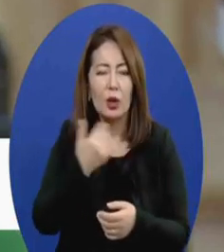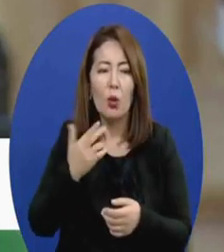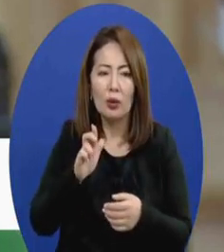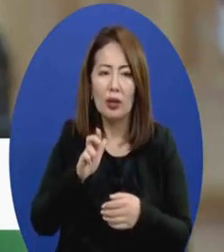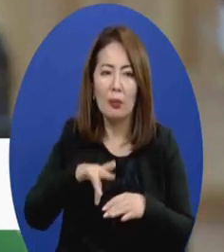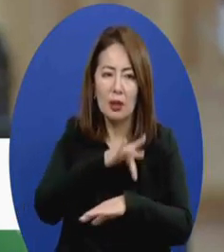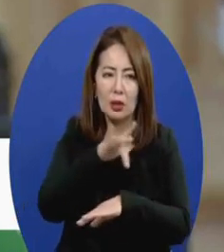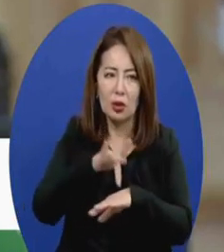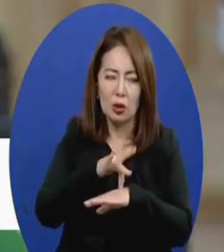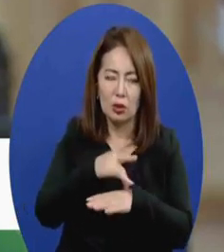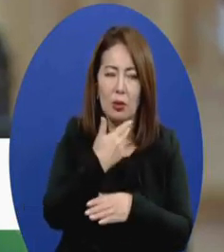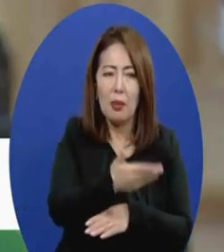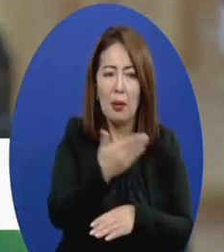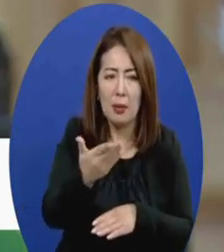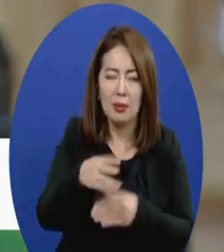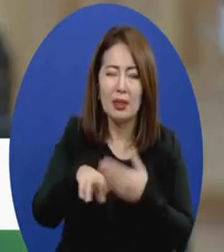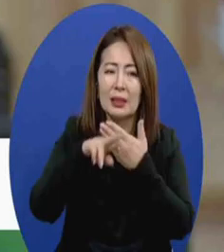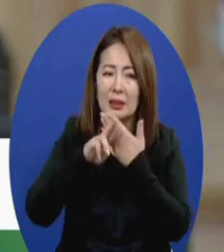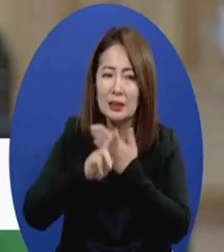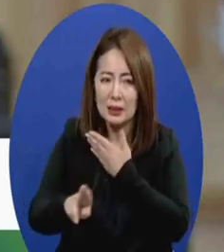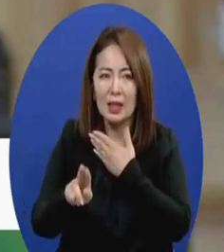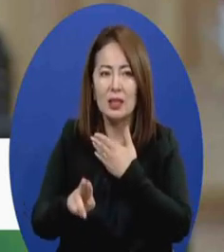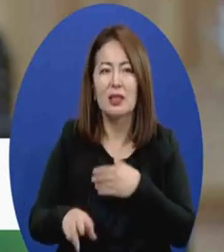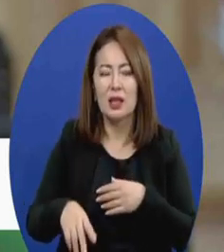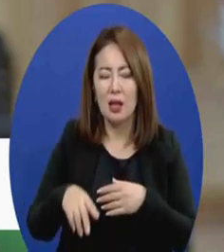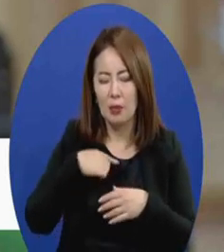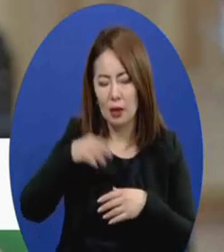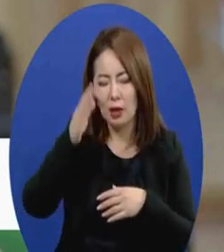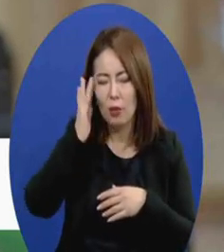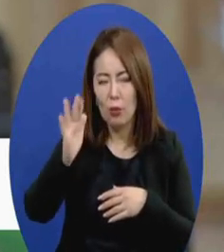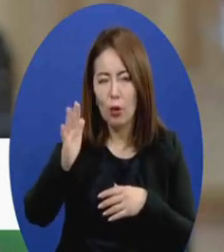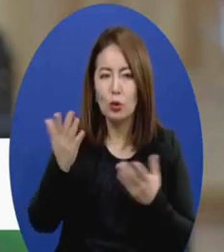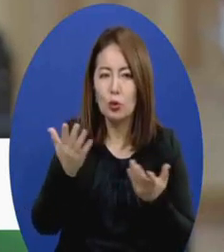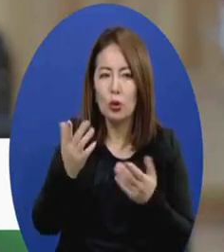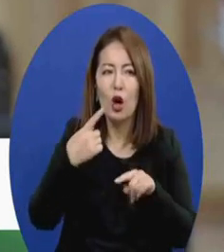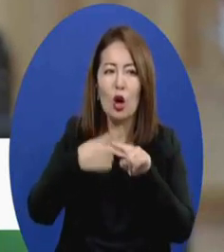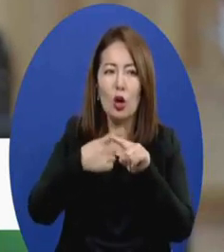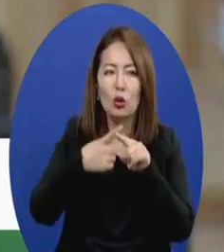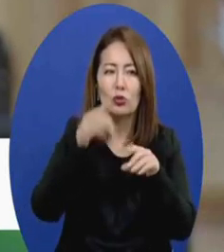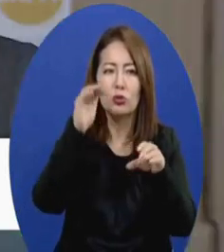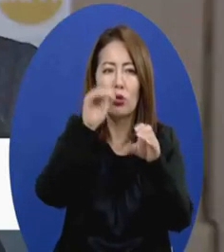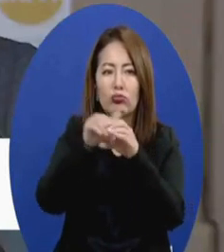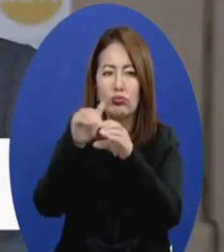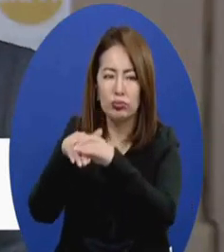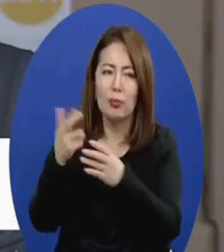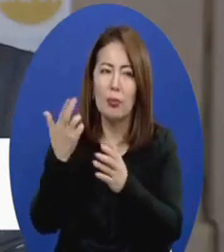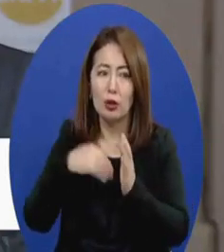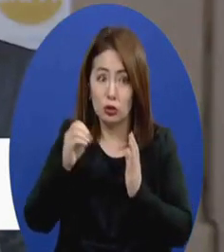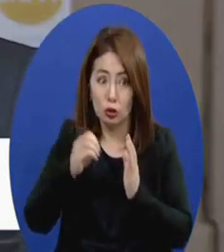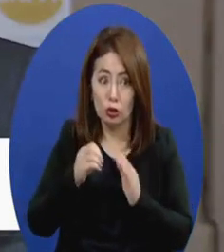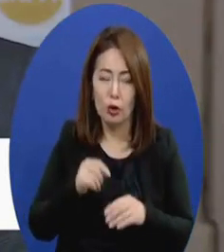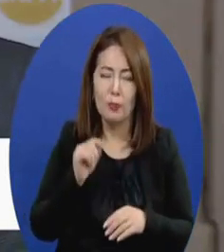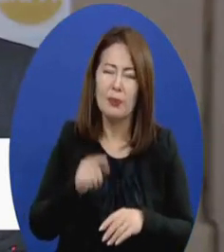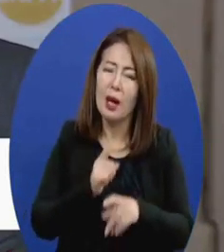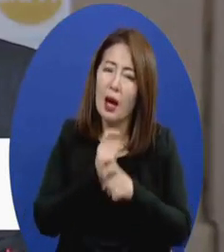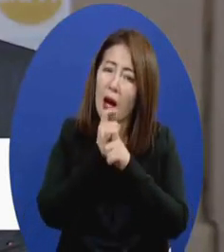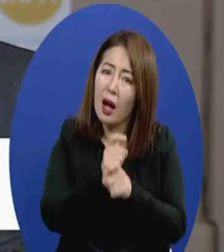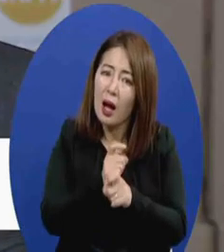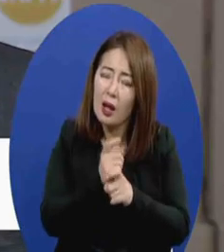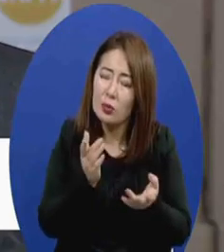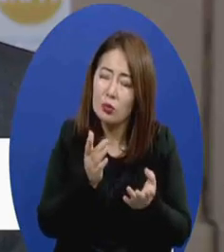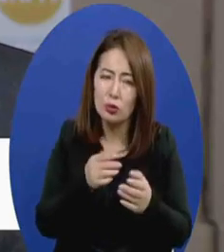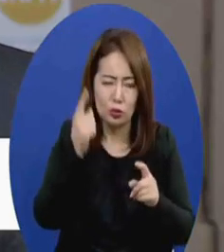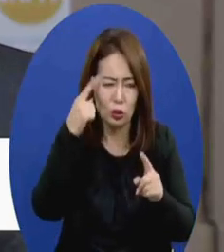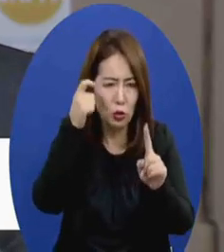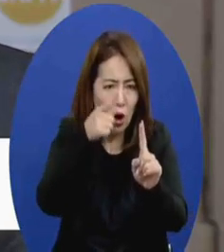байгууллагуудаар дамжуулж байна. За дээрэс нь түгээлтийг манай хөгжлийн бэрхшээлтэй хүний хөгжлийн агентлаг бас хариуцаж иргэдэд хүргэх байгаа. 400 хүн ширхэг